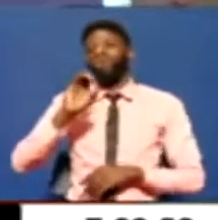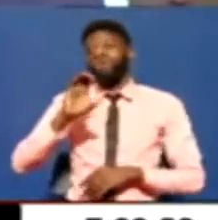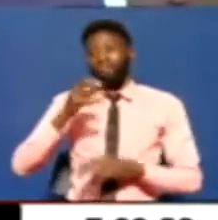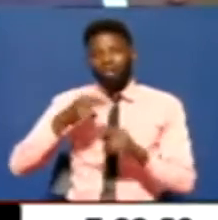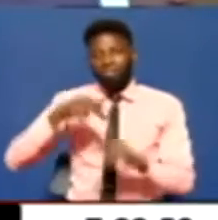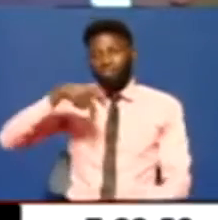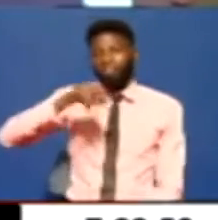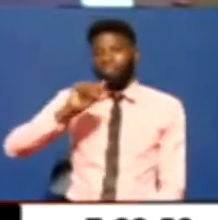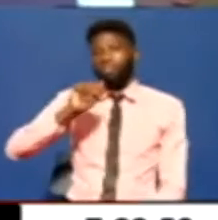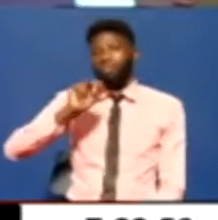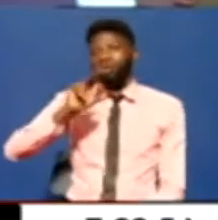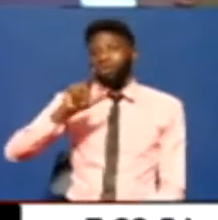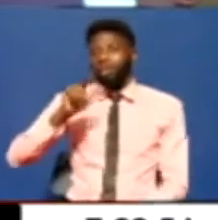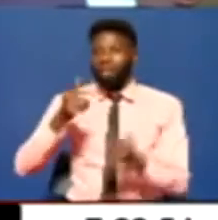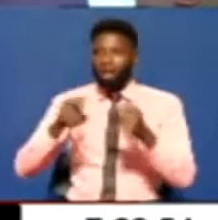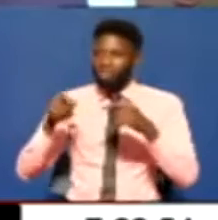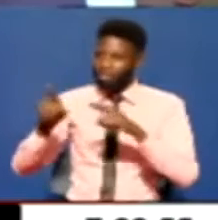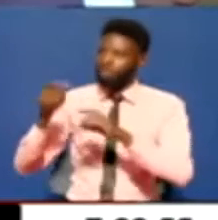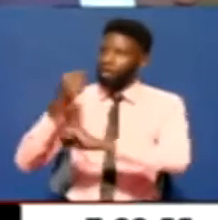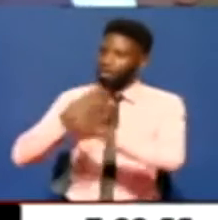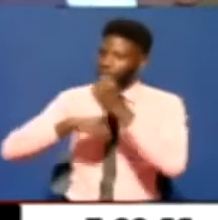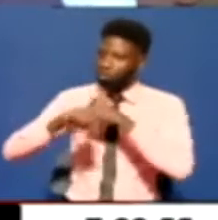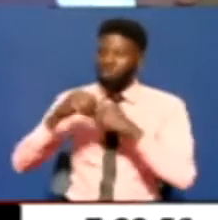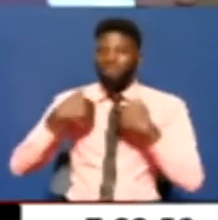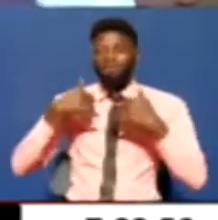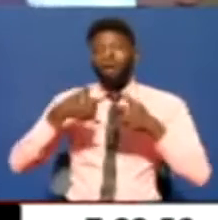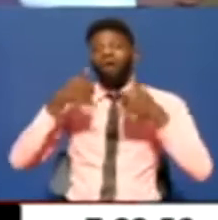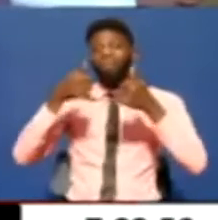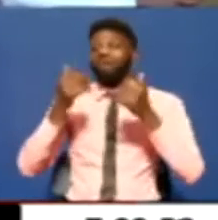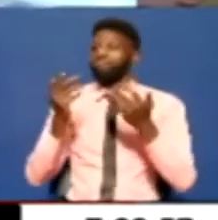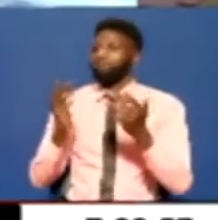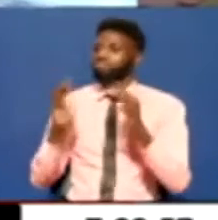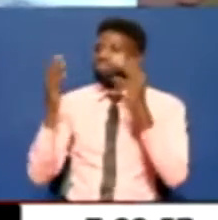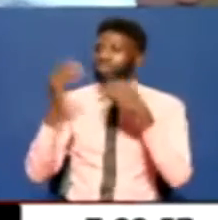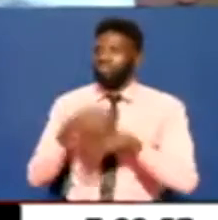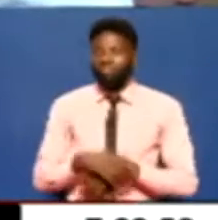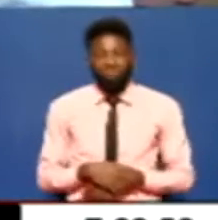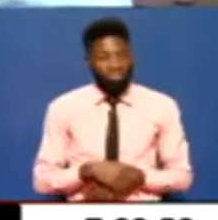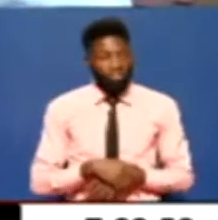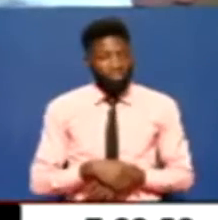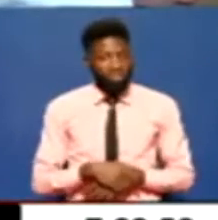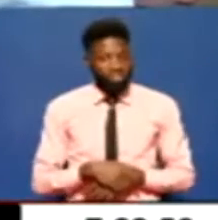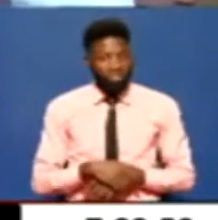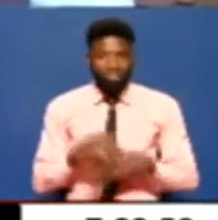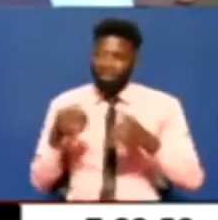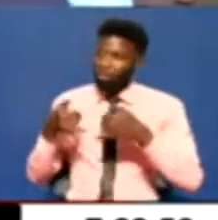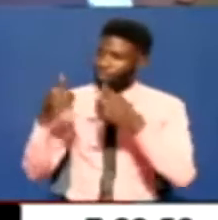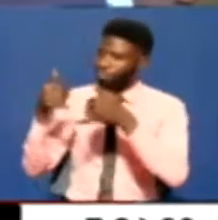hiyo. Through these awards and recognitions, youth have been socially